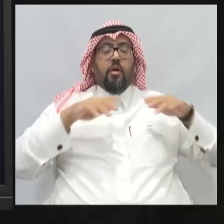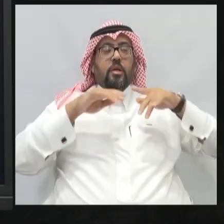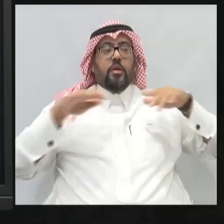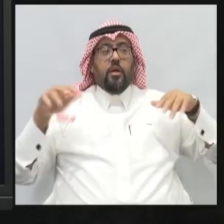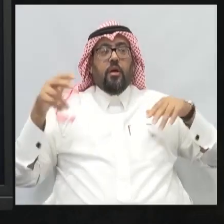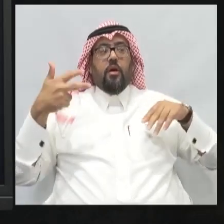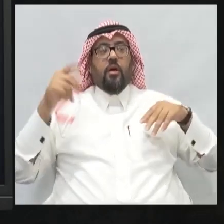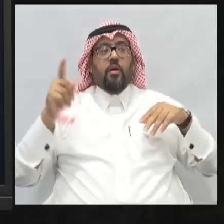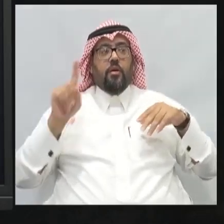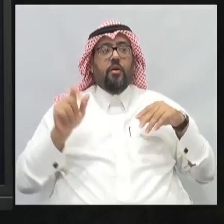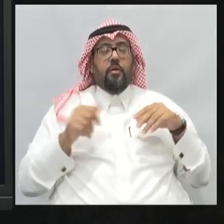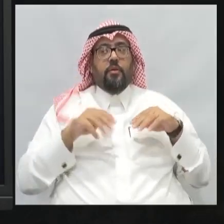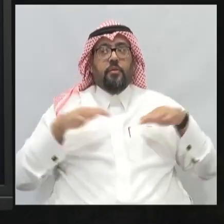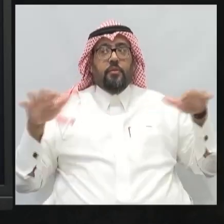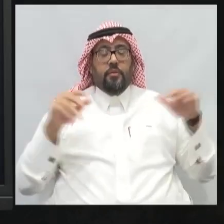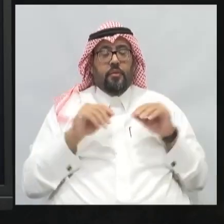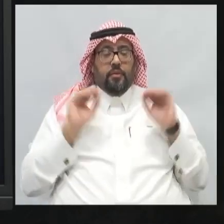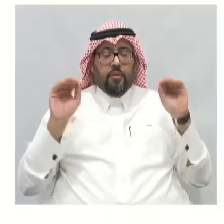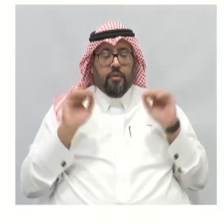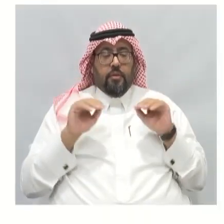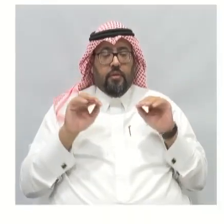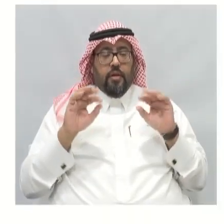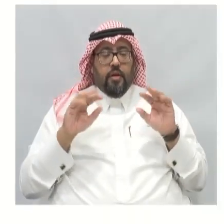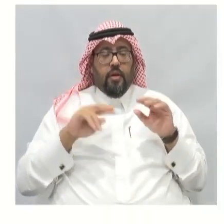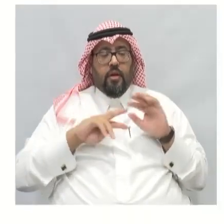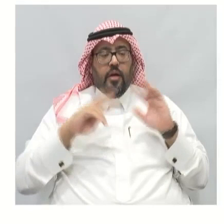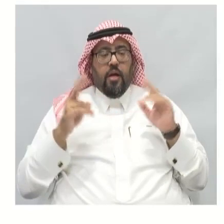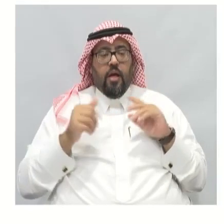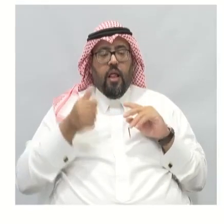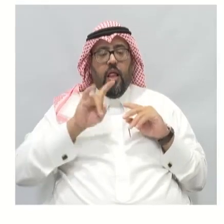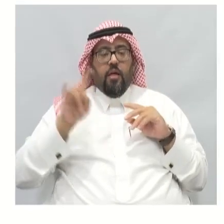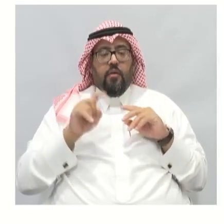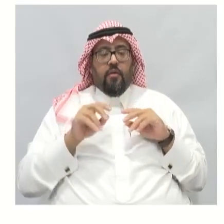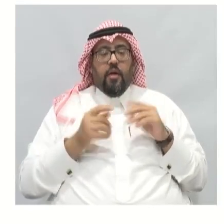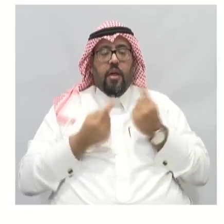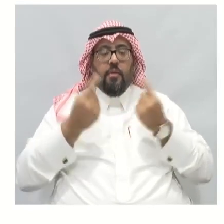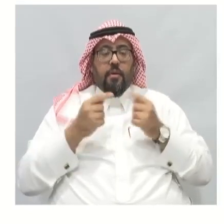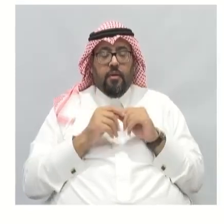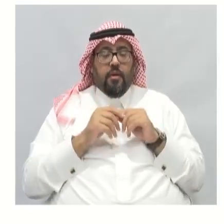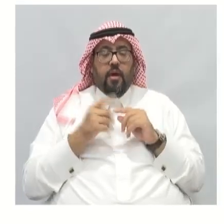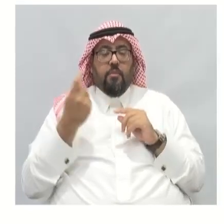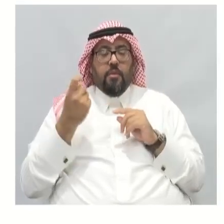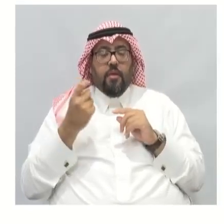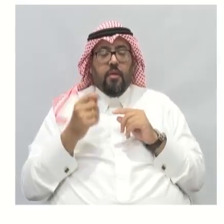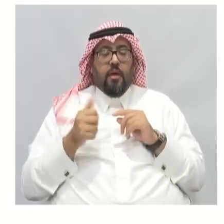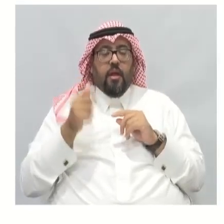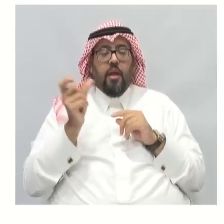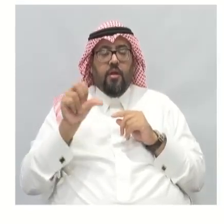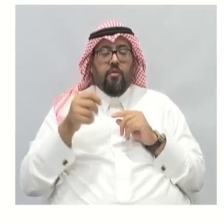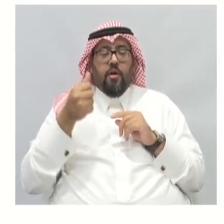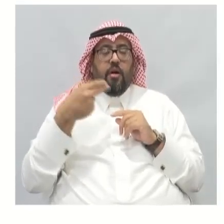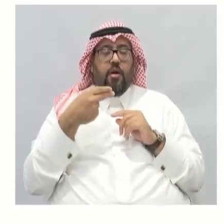كبير حيث وصل فيها عدد الاف الانواع من النباتات ومئات الانواع